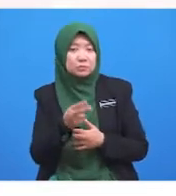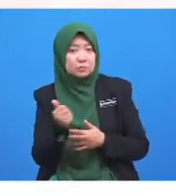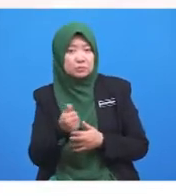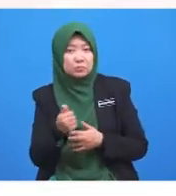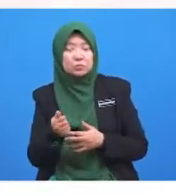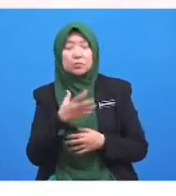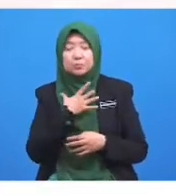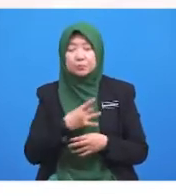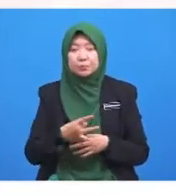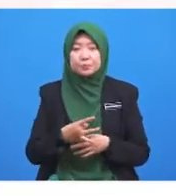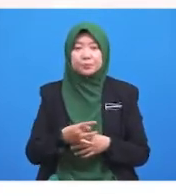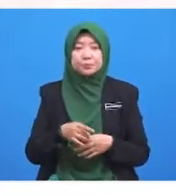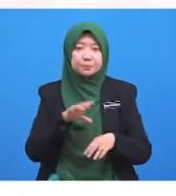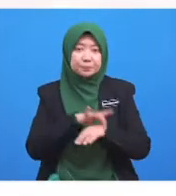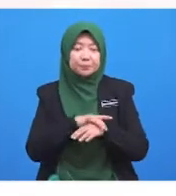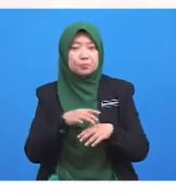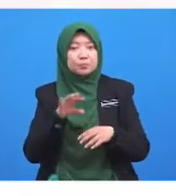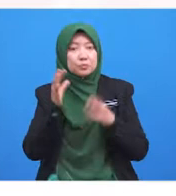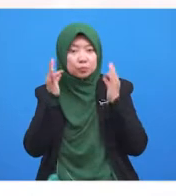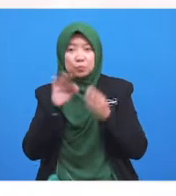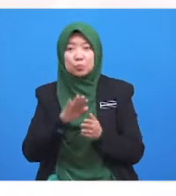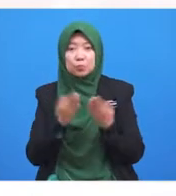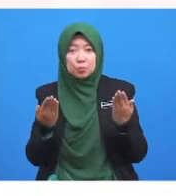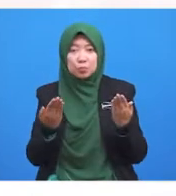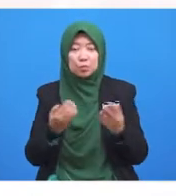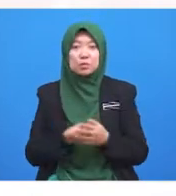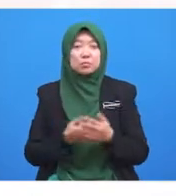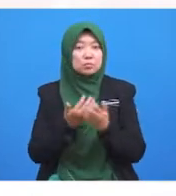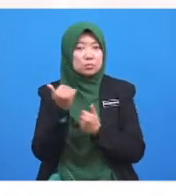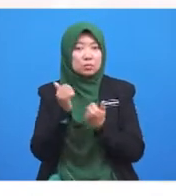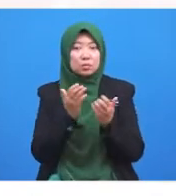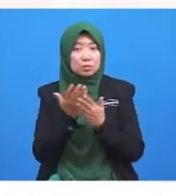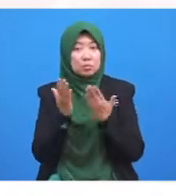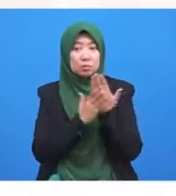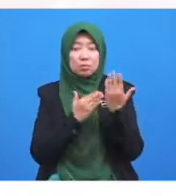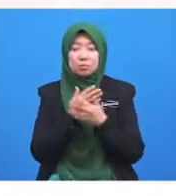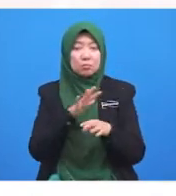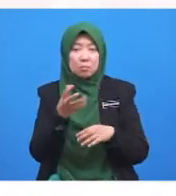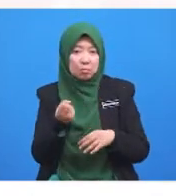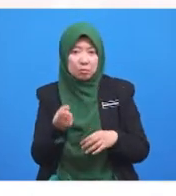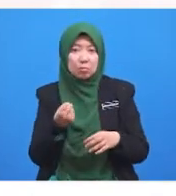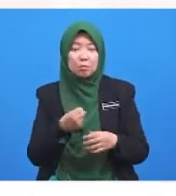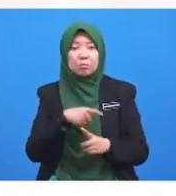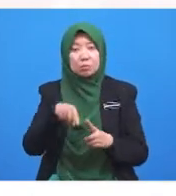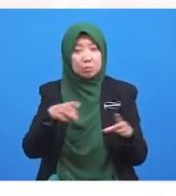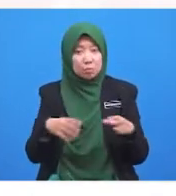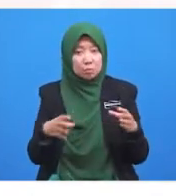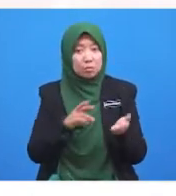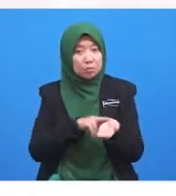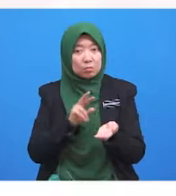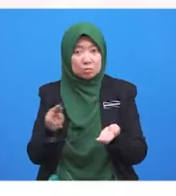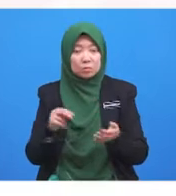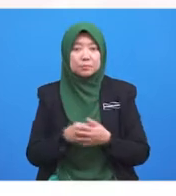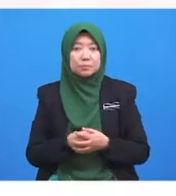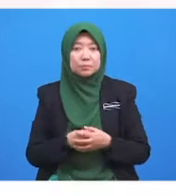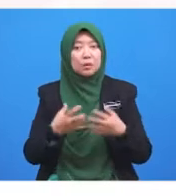pelanggan ditanggalkan. Pastikan tangan tidak basah apabila melakukan rawatan Faraday. Pastikan